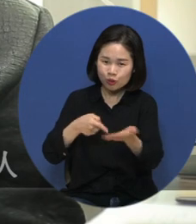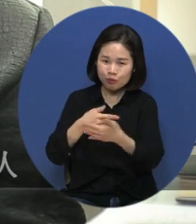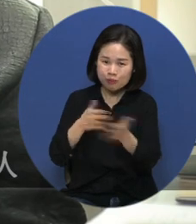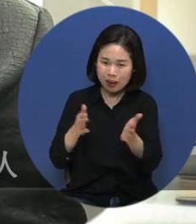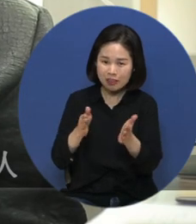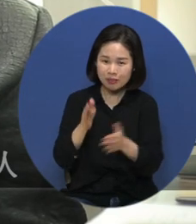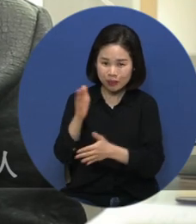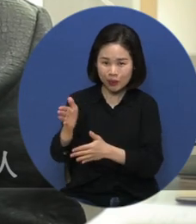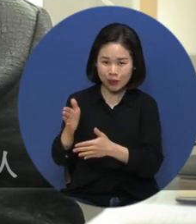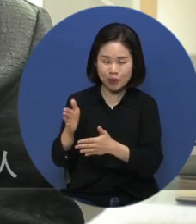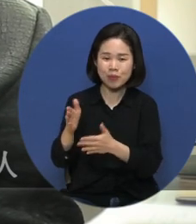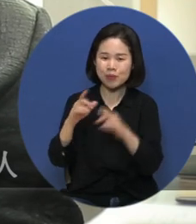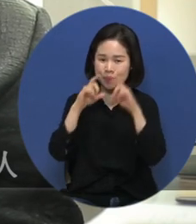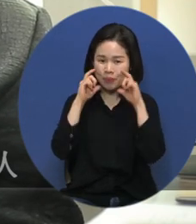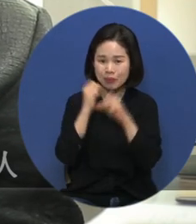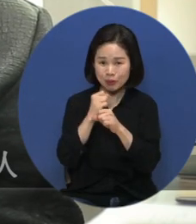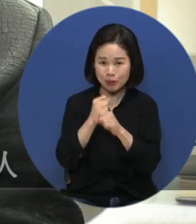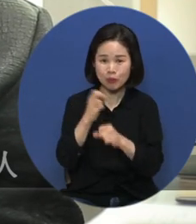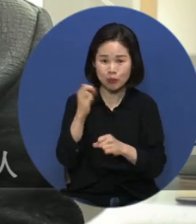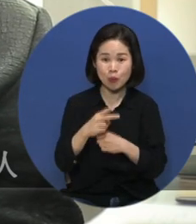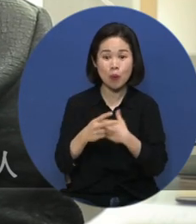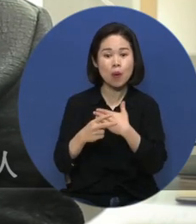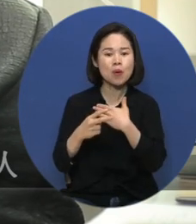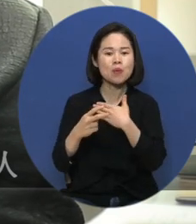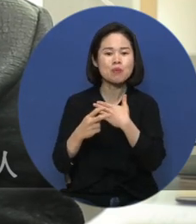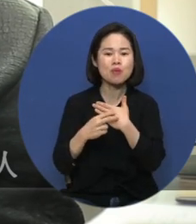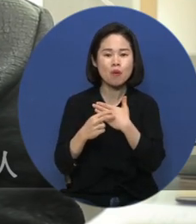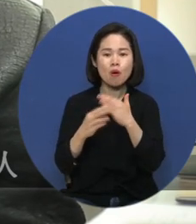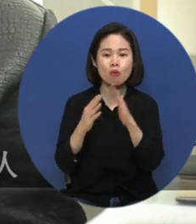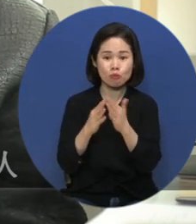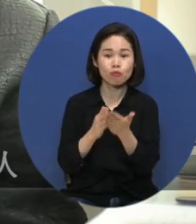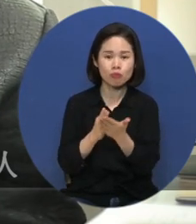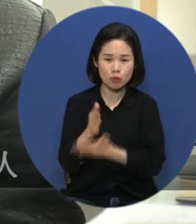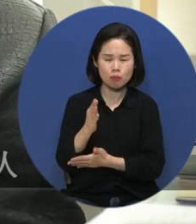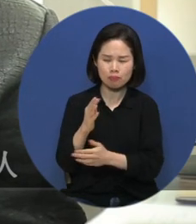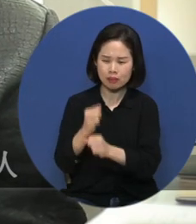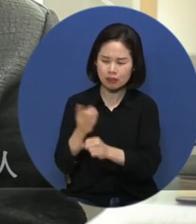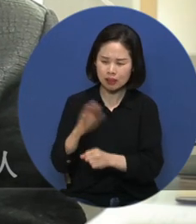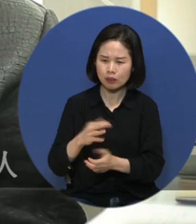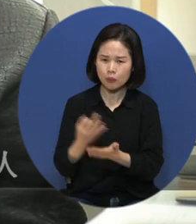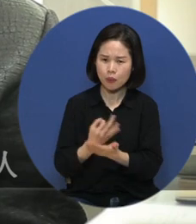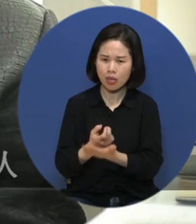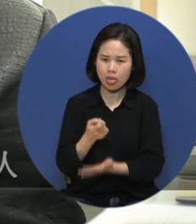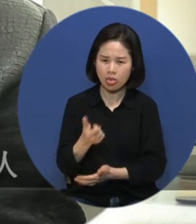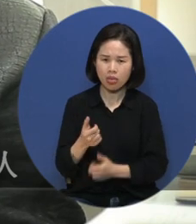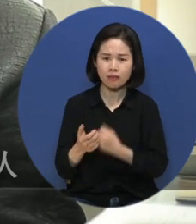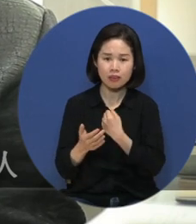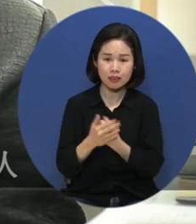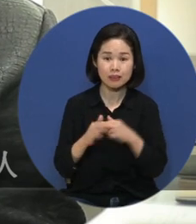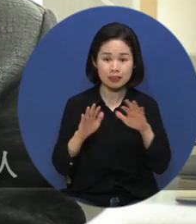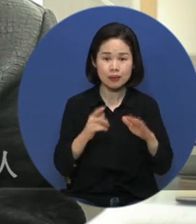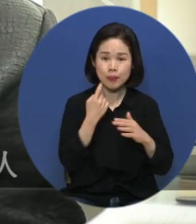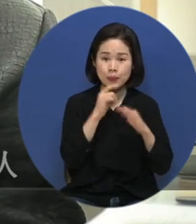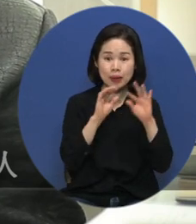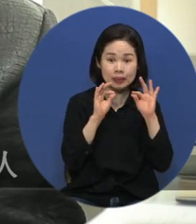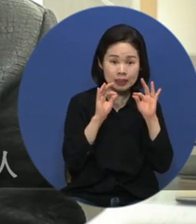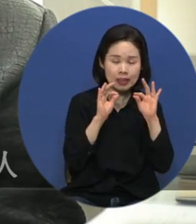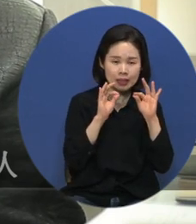뭐 병원용 덴탈 마스크도 만들고 있었는데 수지가 안 맞아서 지금은 이제 황사 마스크,